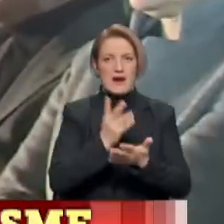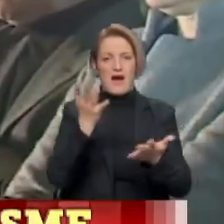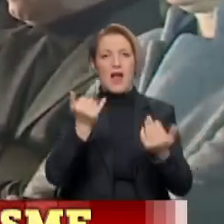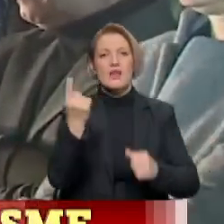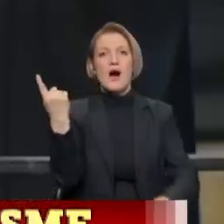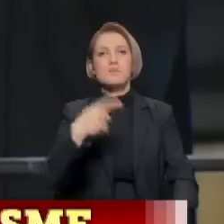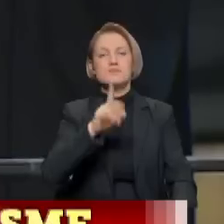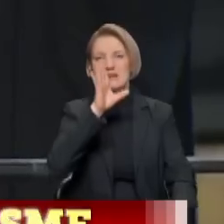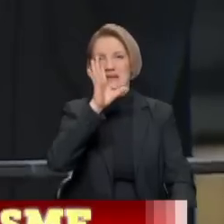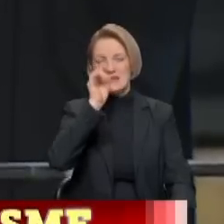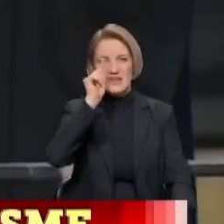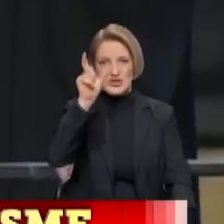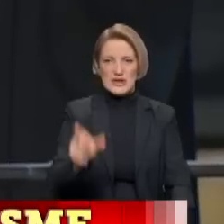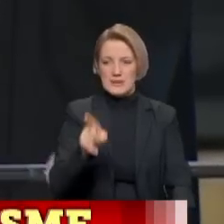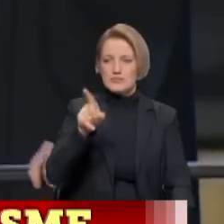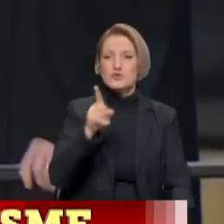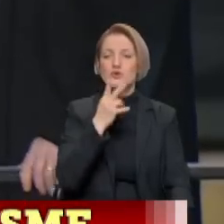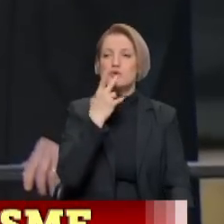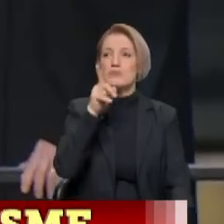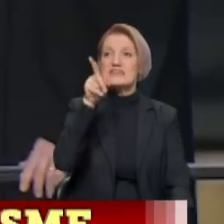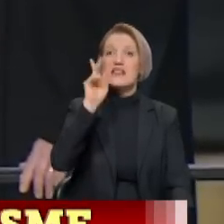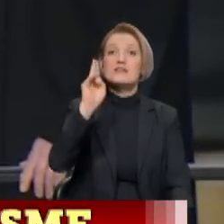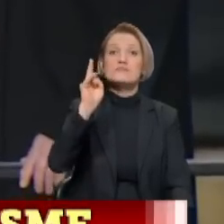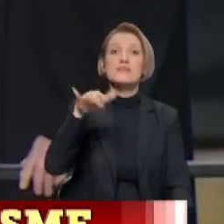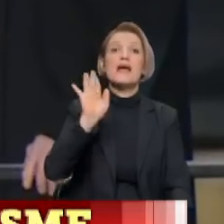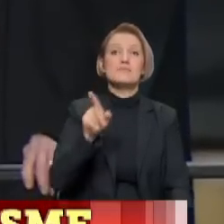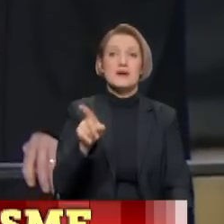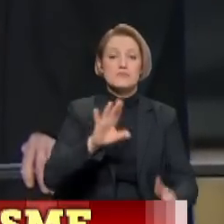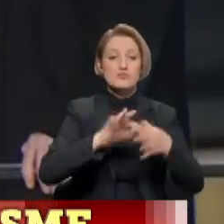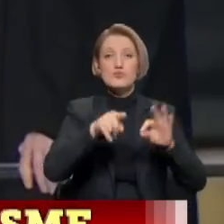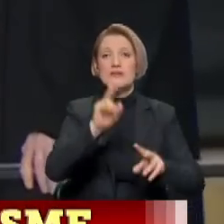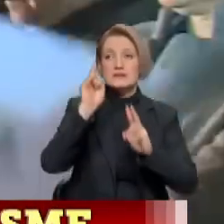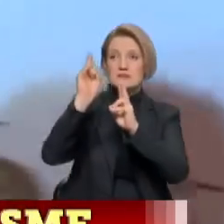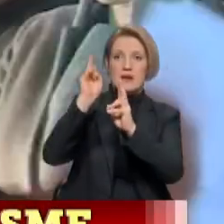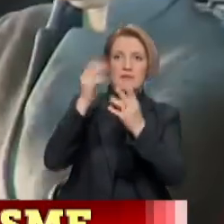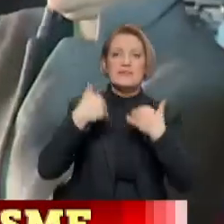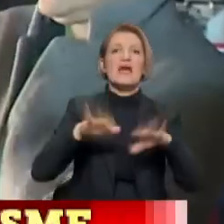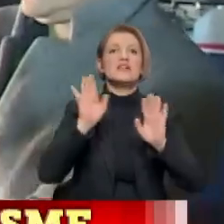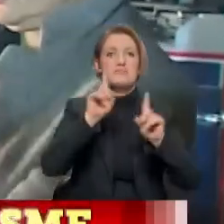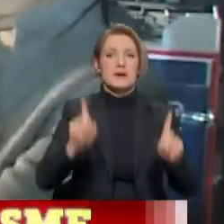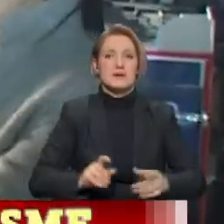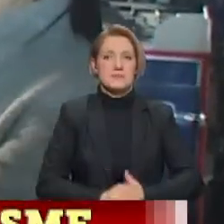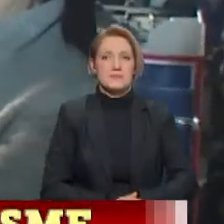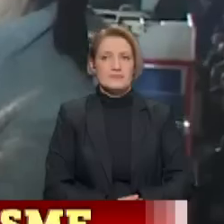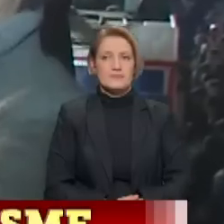zat, bu sözler senin değil mi? Bu sözler senin değil mi?